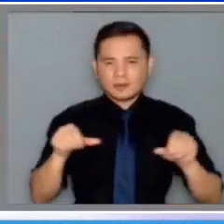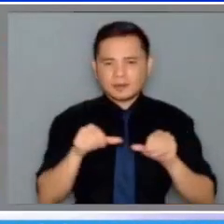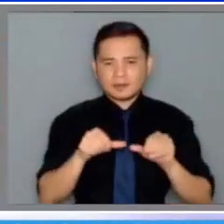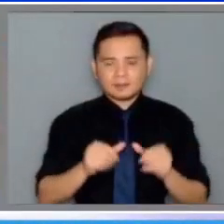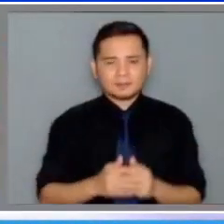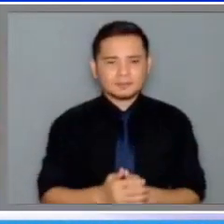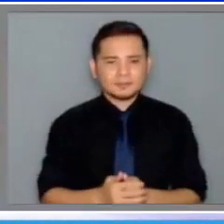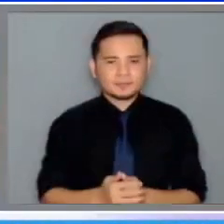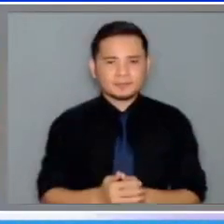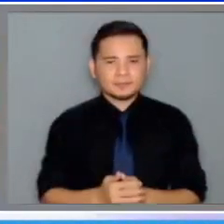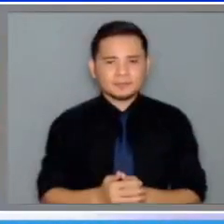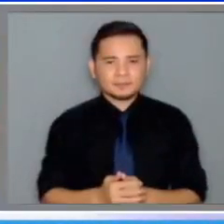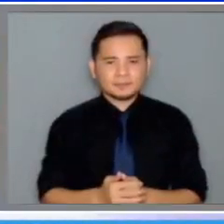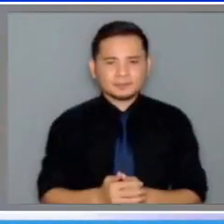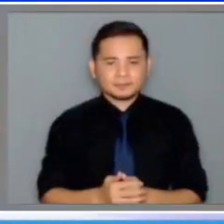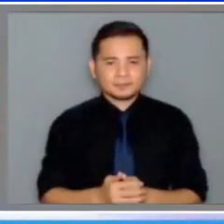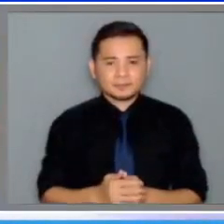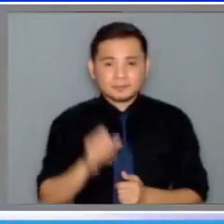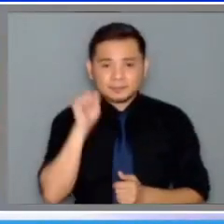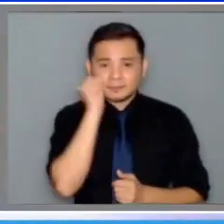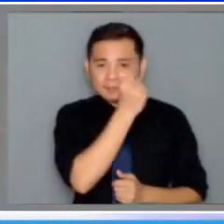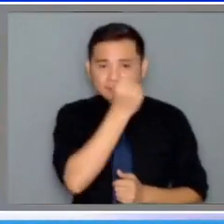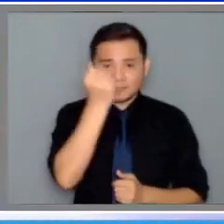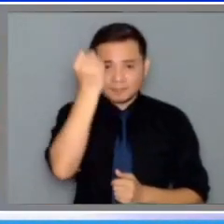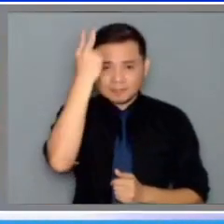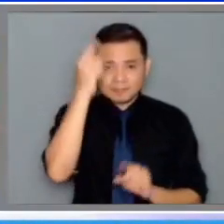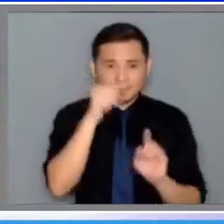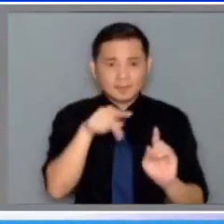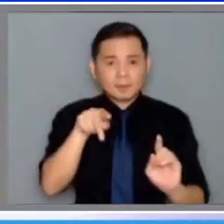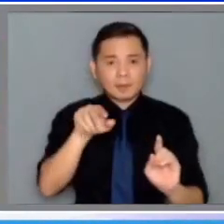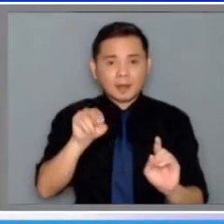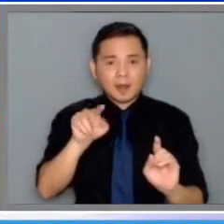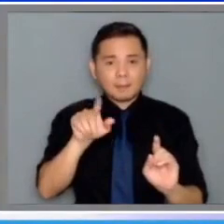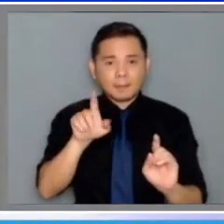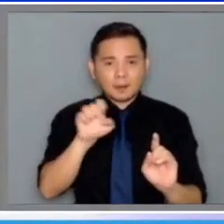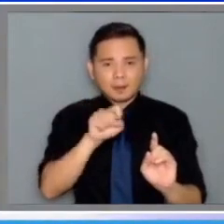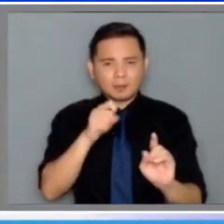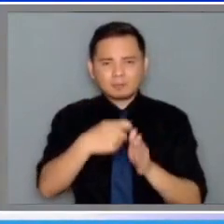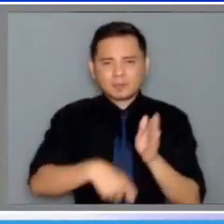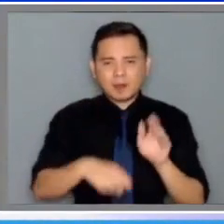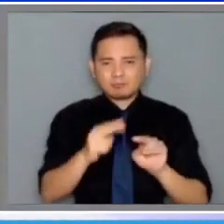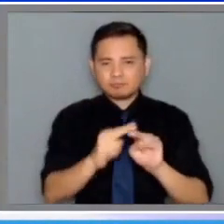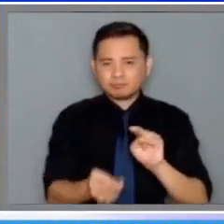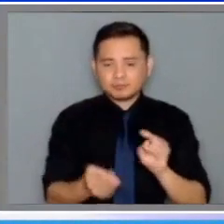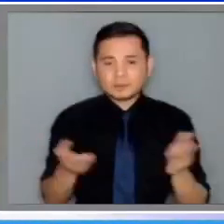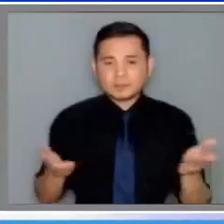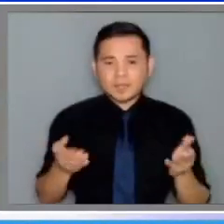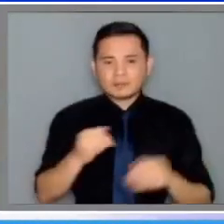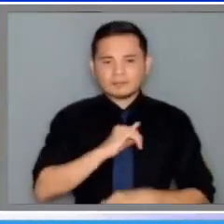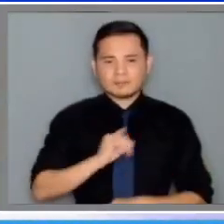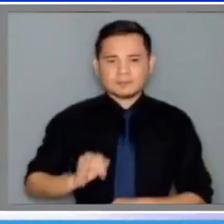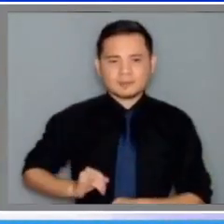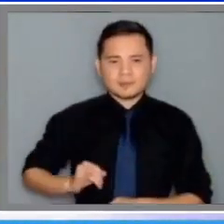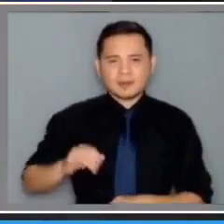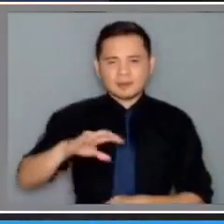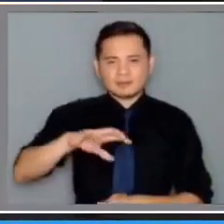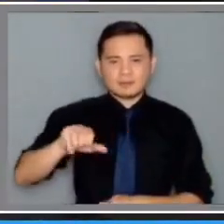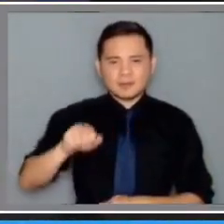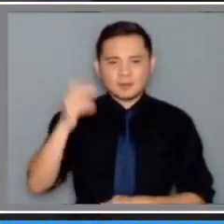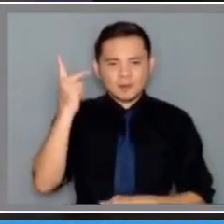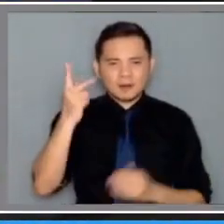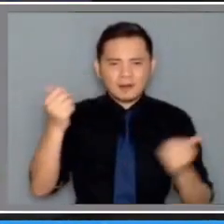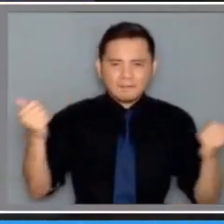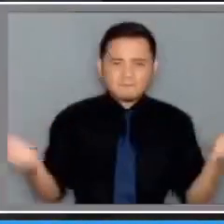Bagsak presyo na kung ibenta ang ilang pong inaning pinya sa Cagayan at Isabela dahil po sa oversupply. Ayon sa ilang